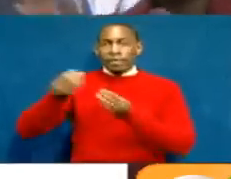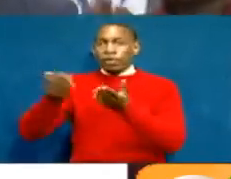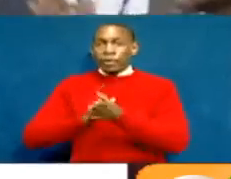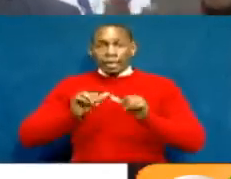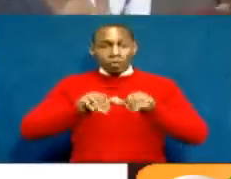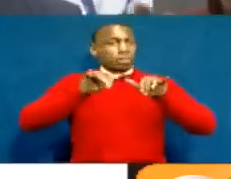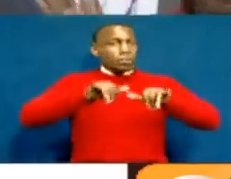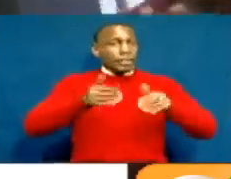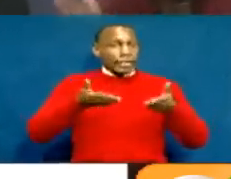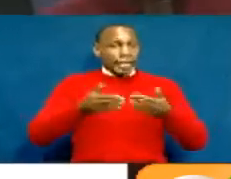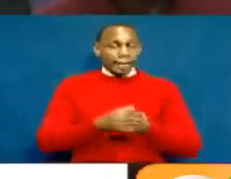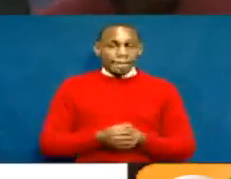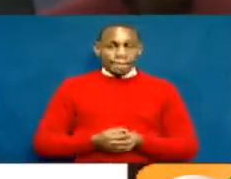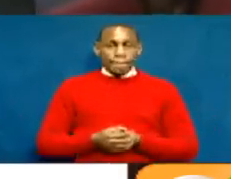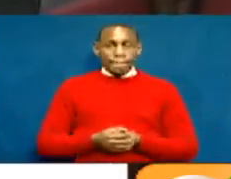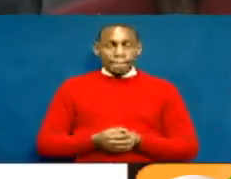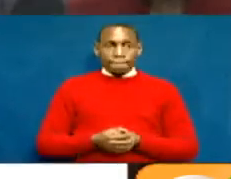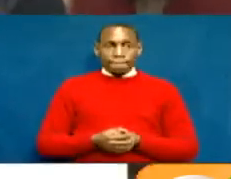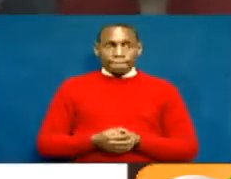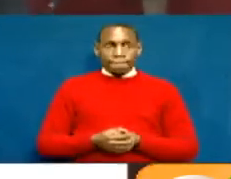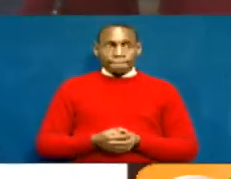nitakuwa hapa tu.